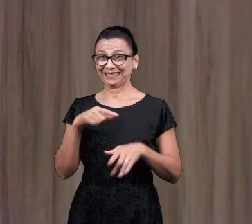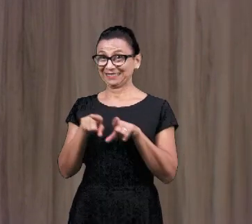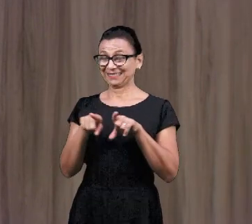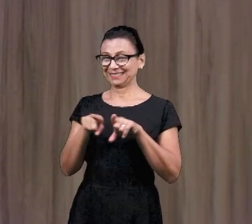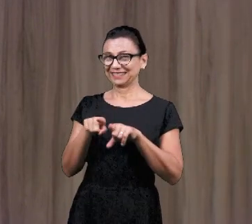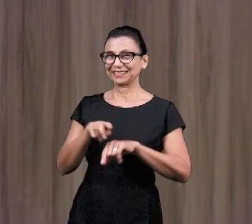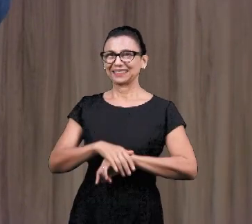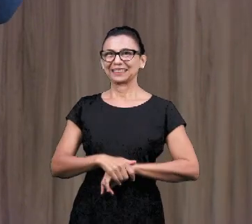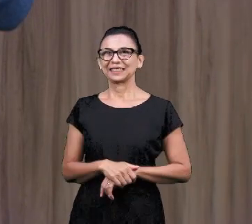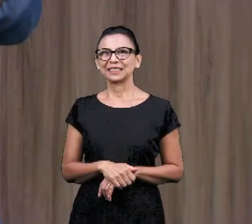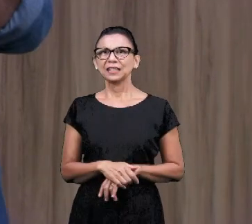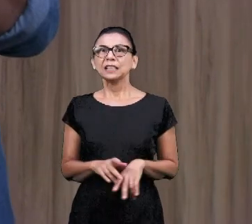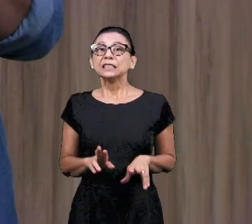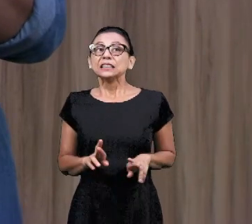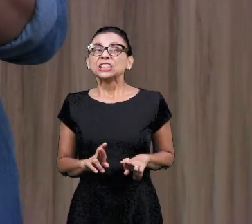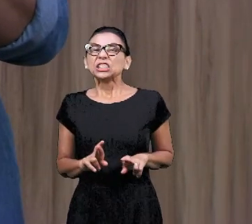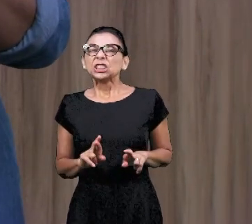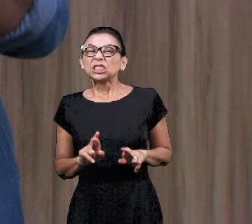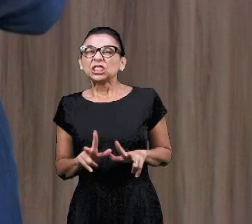n'est-ce pas? Mais avec